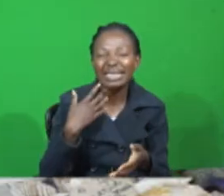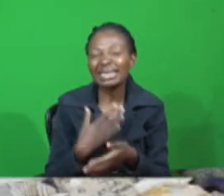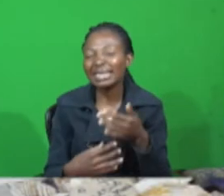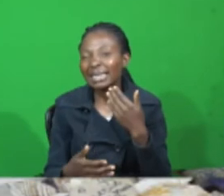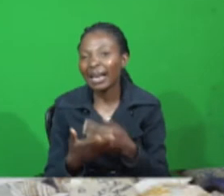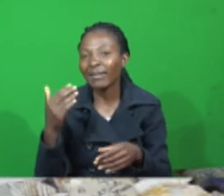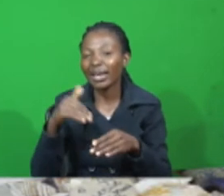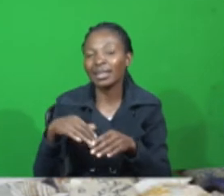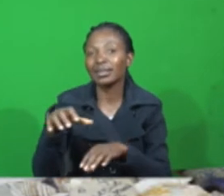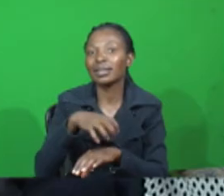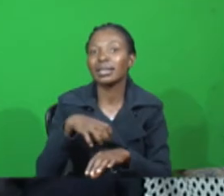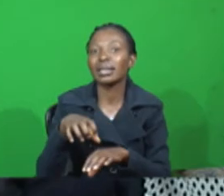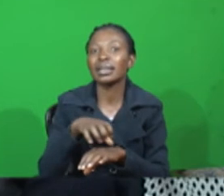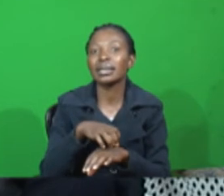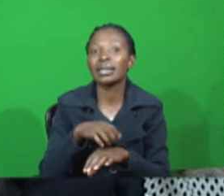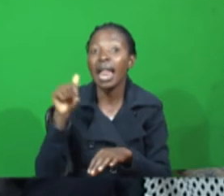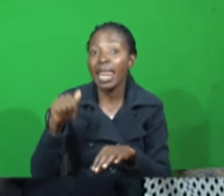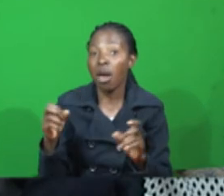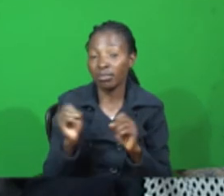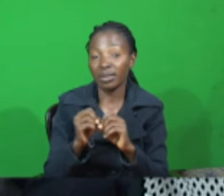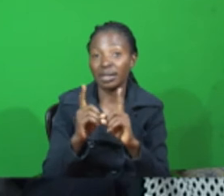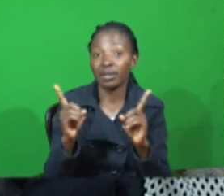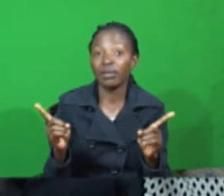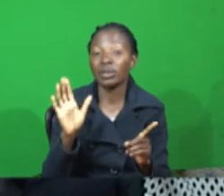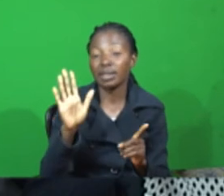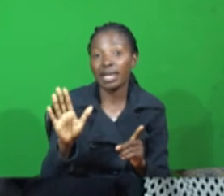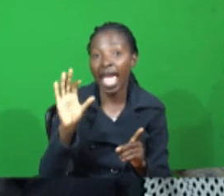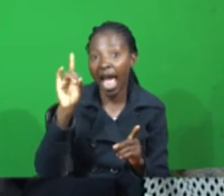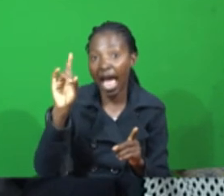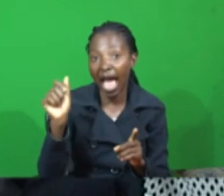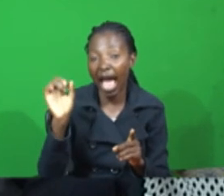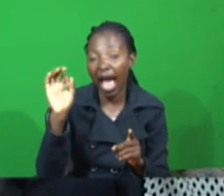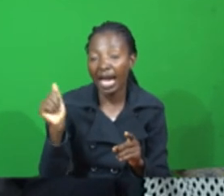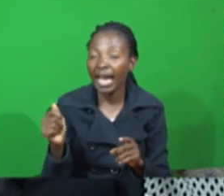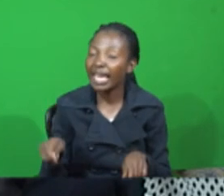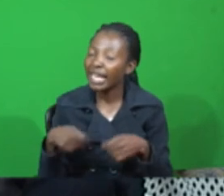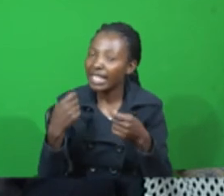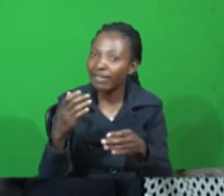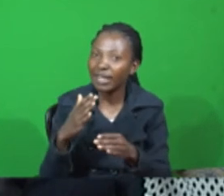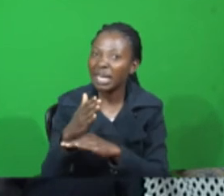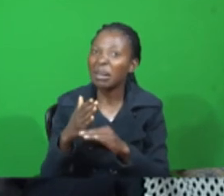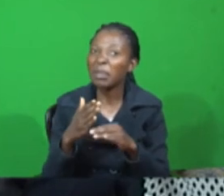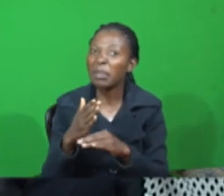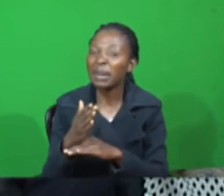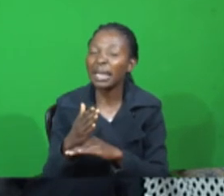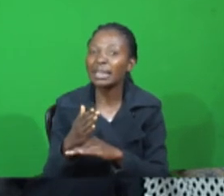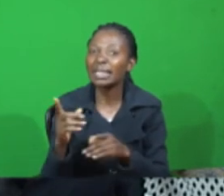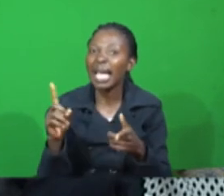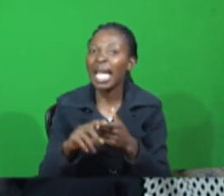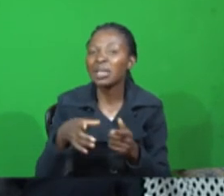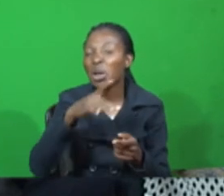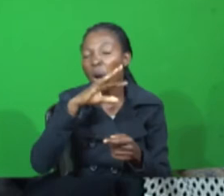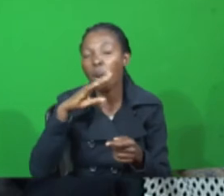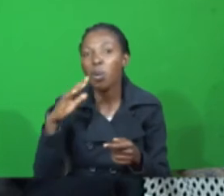murenje reBerisheba. Kurambwa kwakaita Hagari. Mm-hmm. Aina Ishmael. Mm-hmm. Vakapiwa rofu rechingwa nechigubhu chemvura. Chete, akomana uno